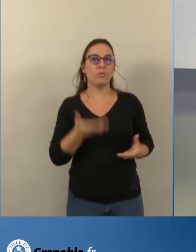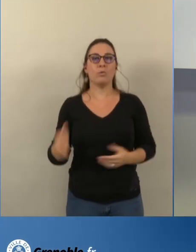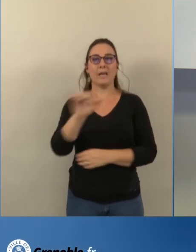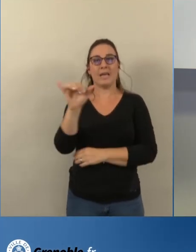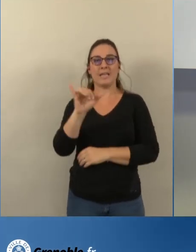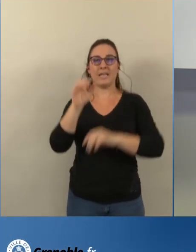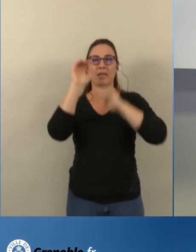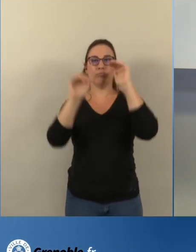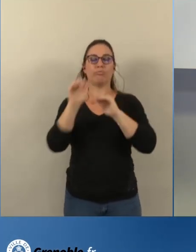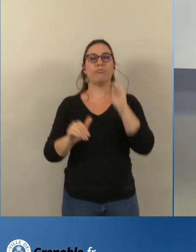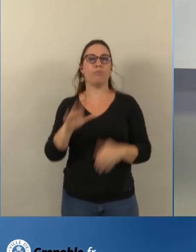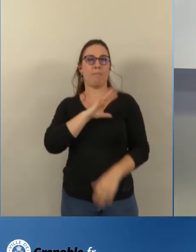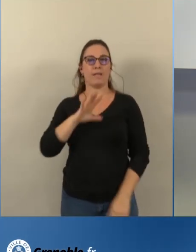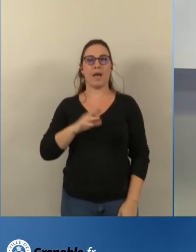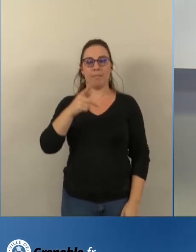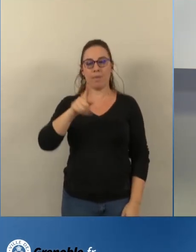panthel kiss